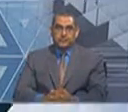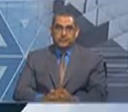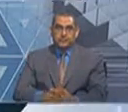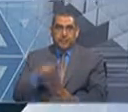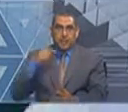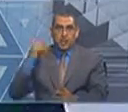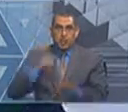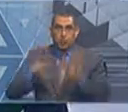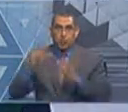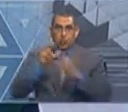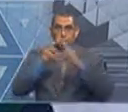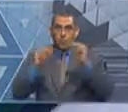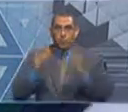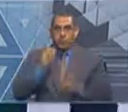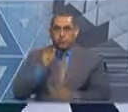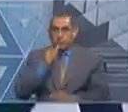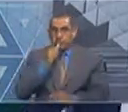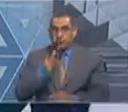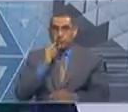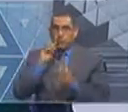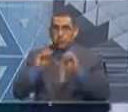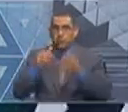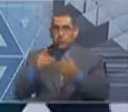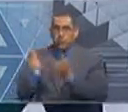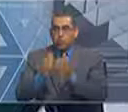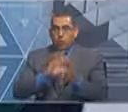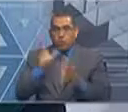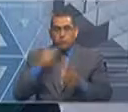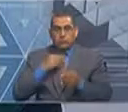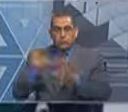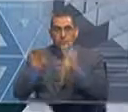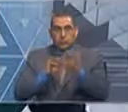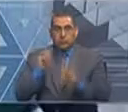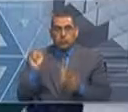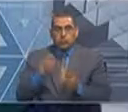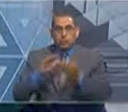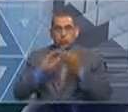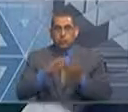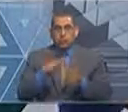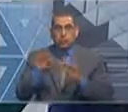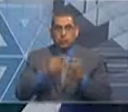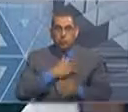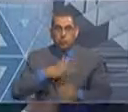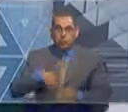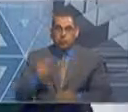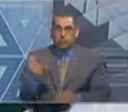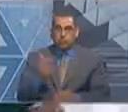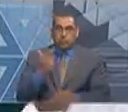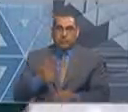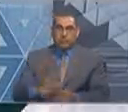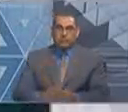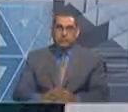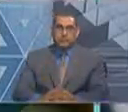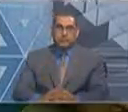رئيس الوزراء اللبناني المكلف يدعو جميع الأطراف إلى تسهيل تشكيل الحكومة المنتظرة.